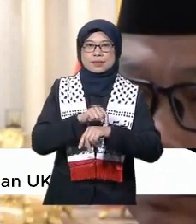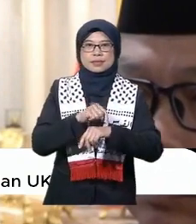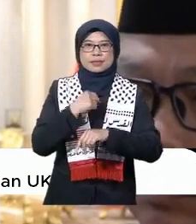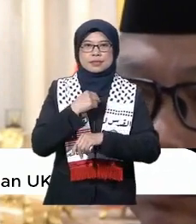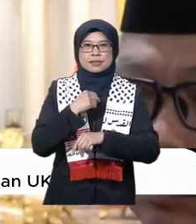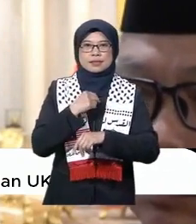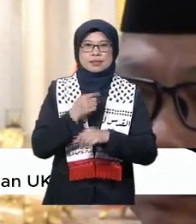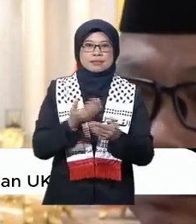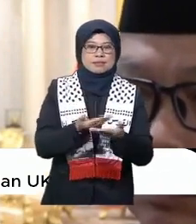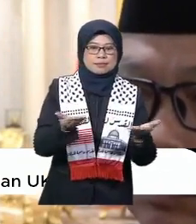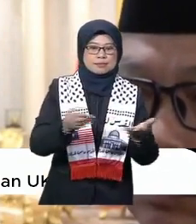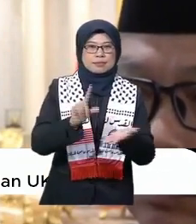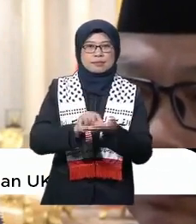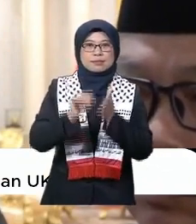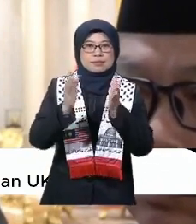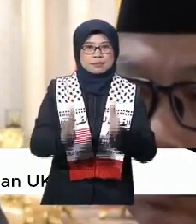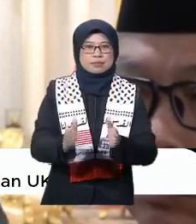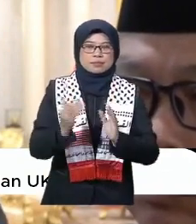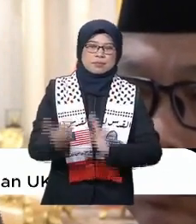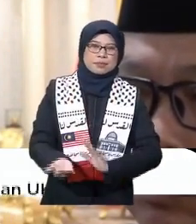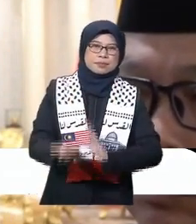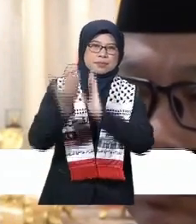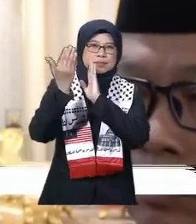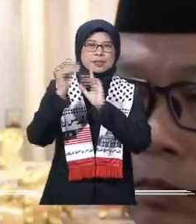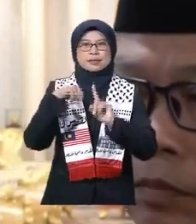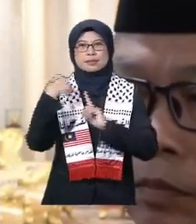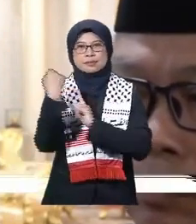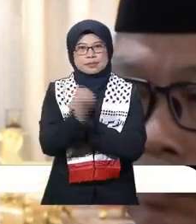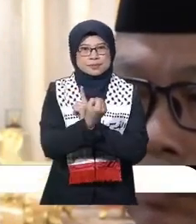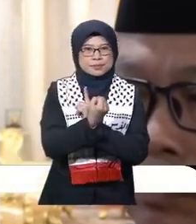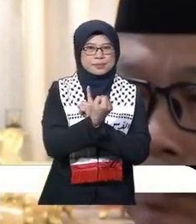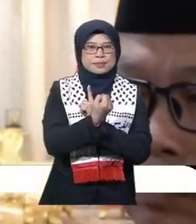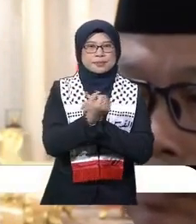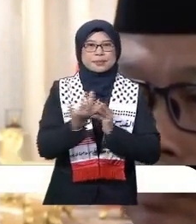media menghadapi suasana